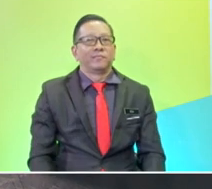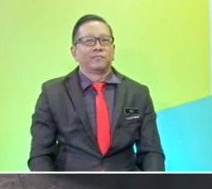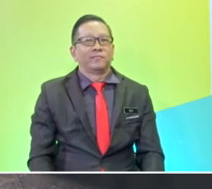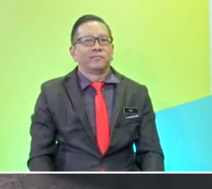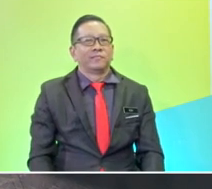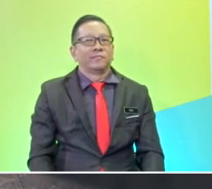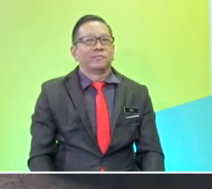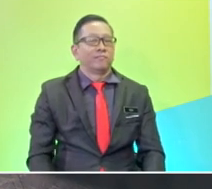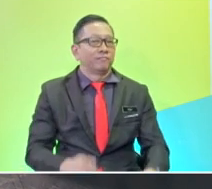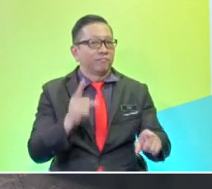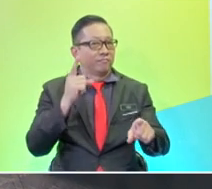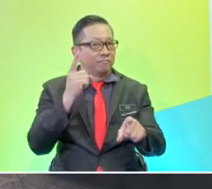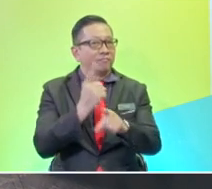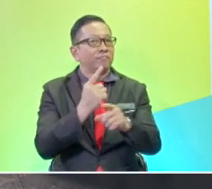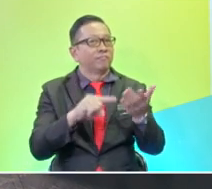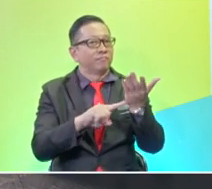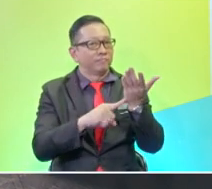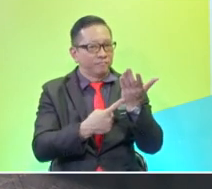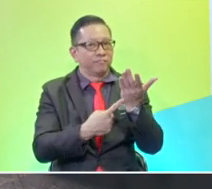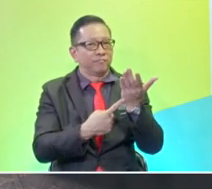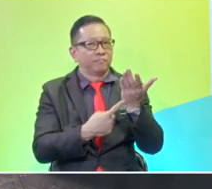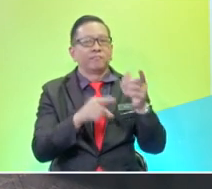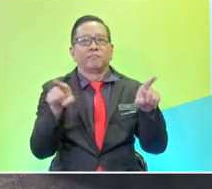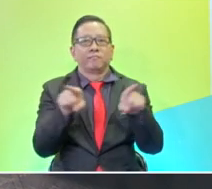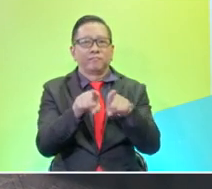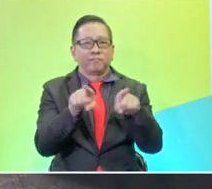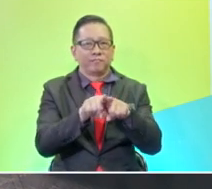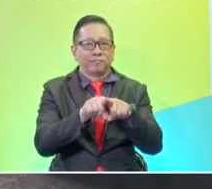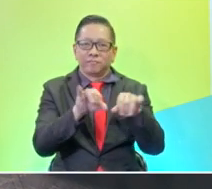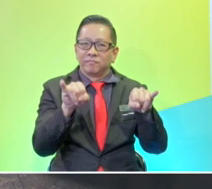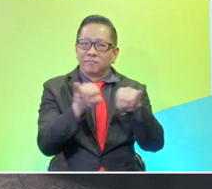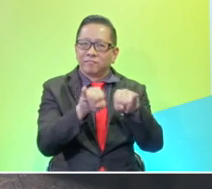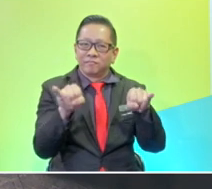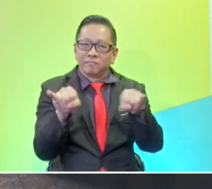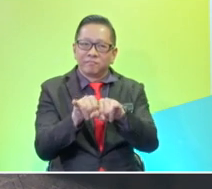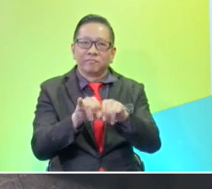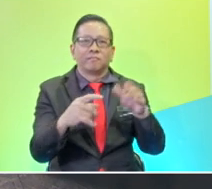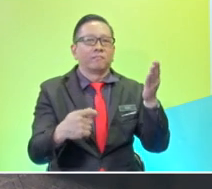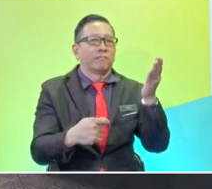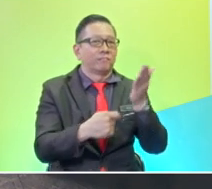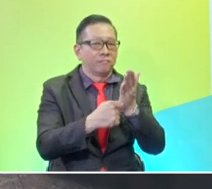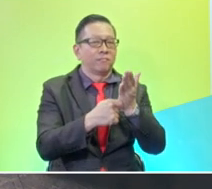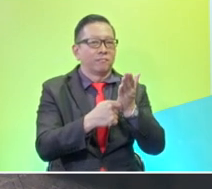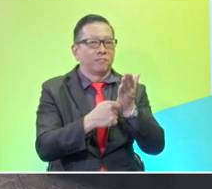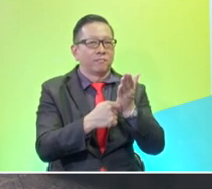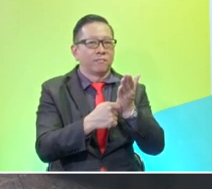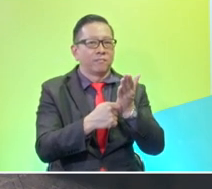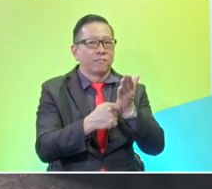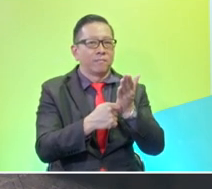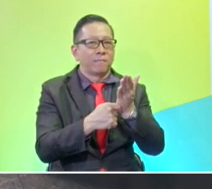sebenarnya sound can ha desamu juga macam tambah sekarang kita nak tolak saja sebagai contoh